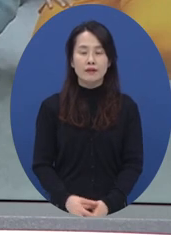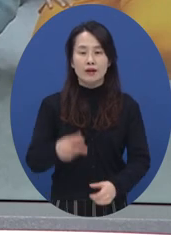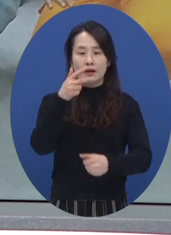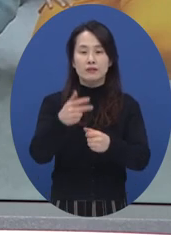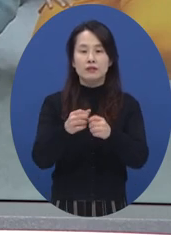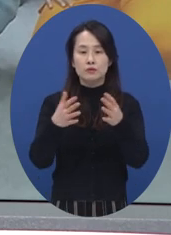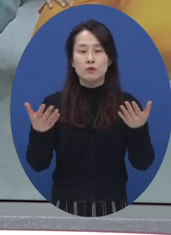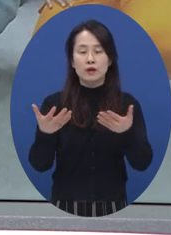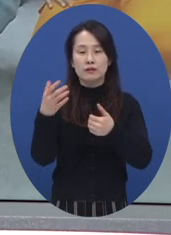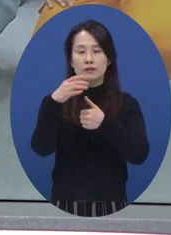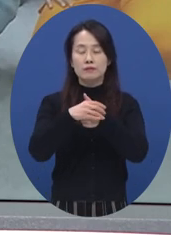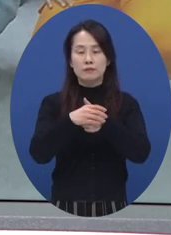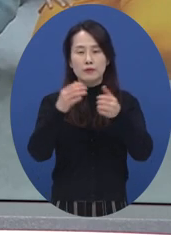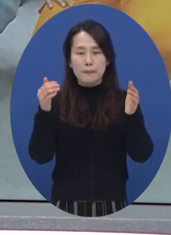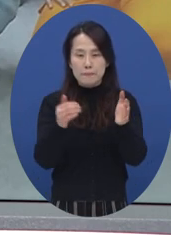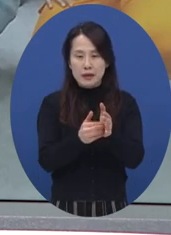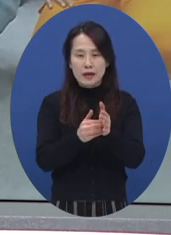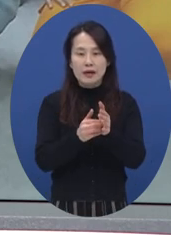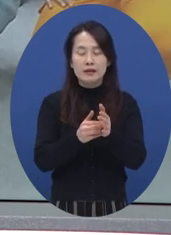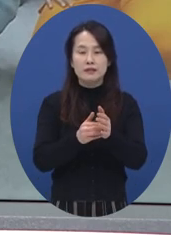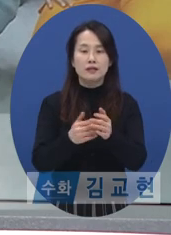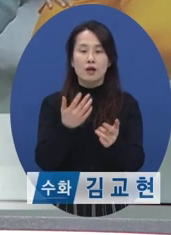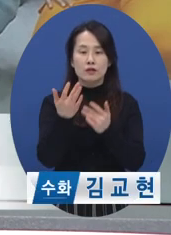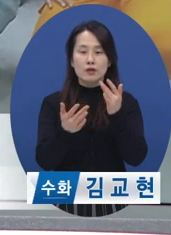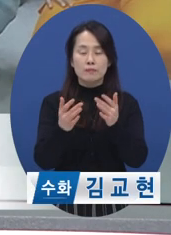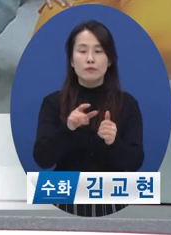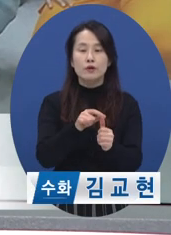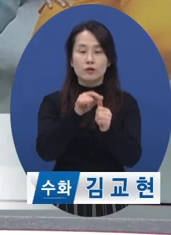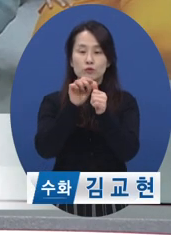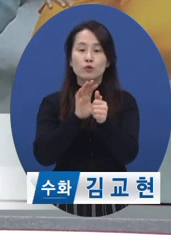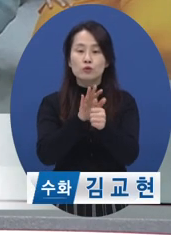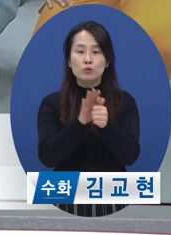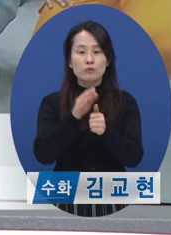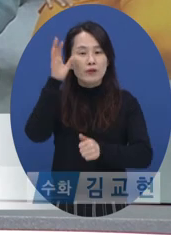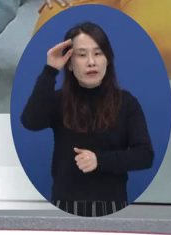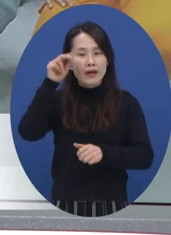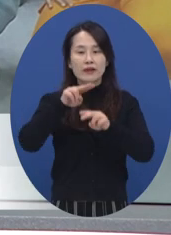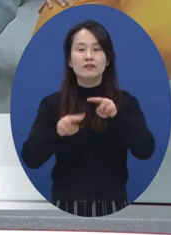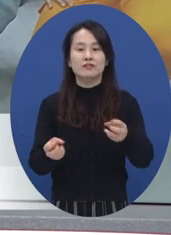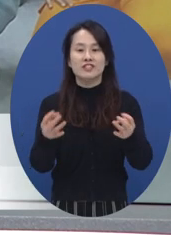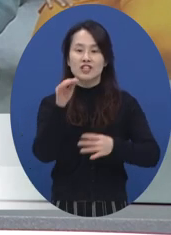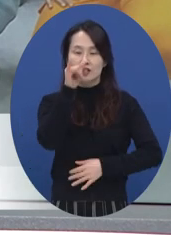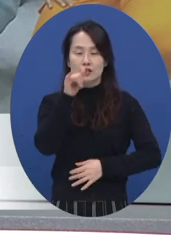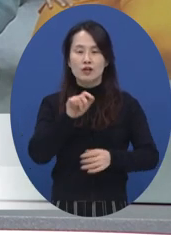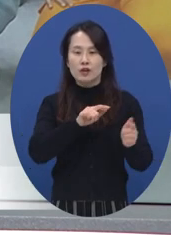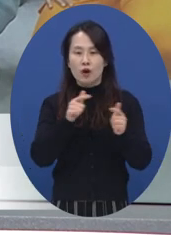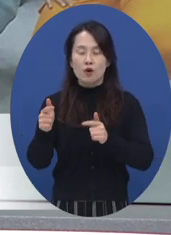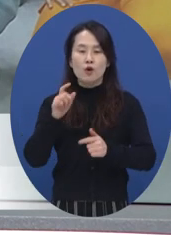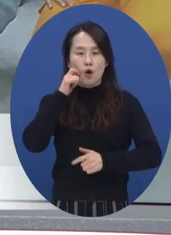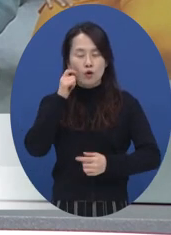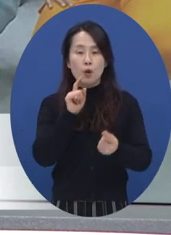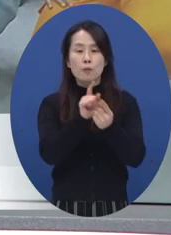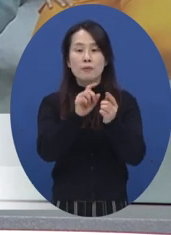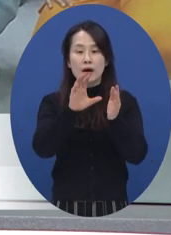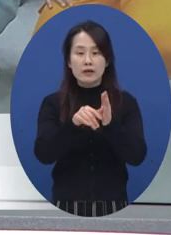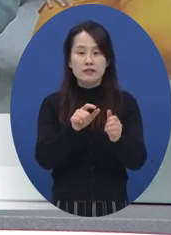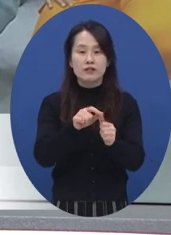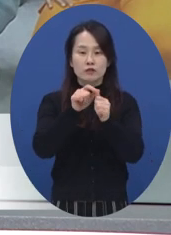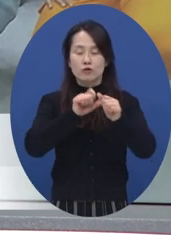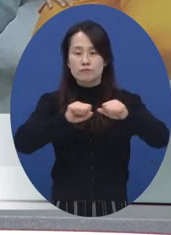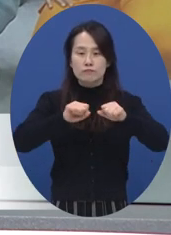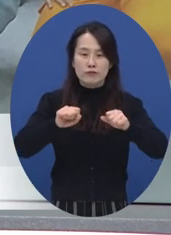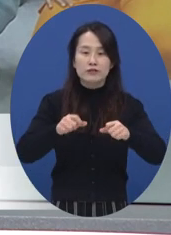7년간 임무를 마친 소방 구축 연대 다미에 은퇴식 일 이었습니다 각종 재난 현장에서 맹활약했던 괴담이 는